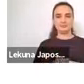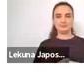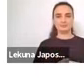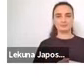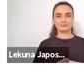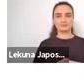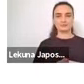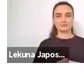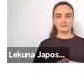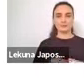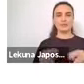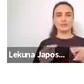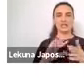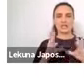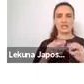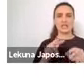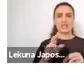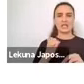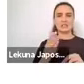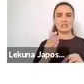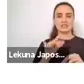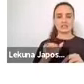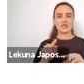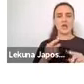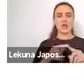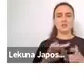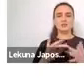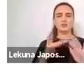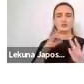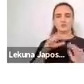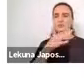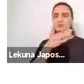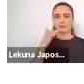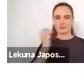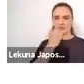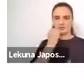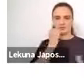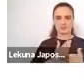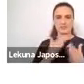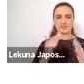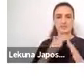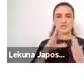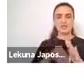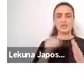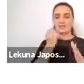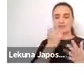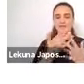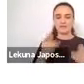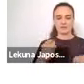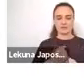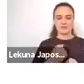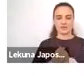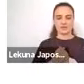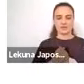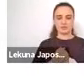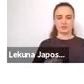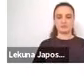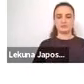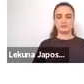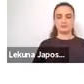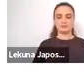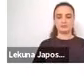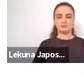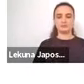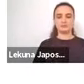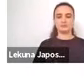ვთქვათ ლექციები ზოგადად და ინტერნეტში უამრავი მასალა არის, როგორ შეიძლება სახლის ნივთებით გავაკეთოთ. ძალიან სათამაშო,